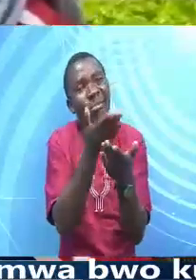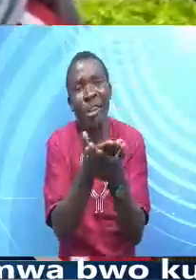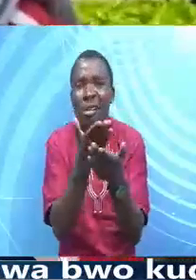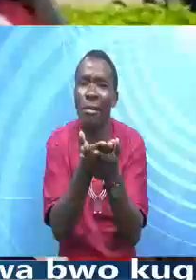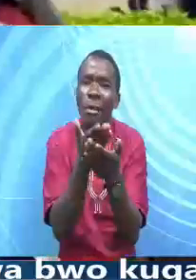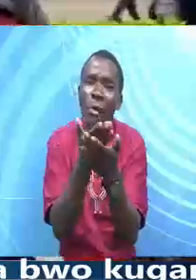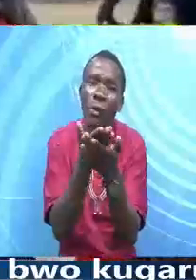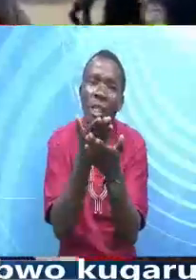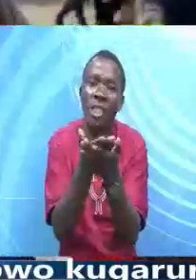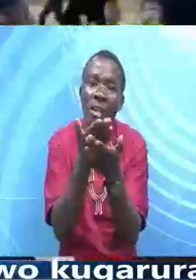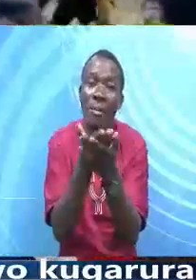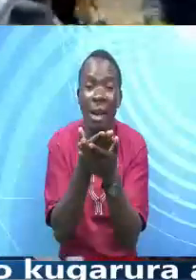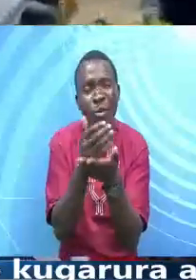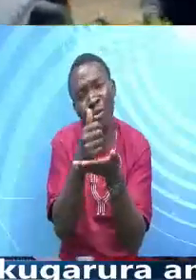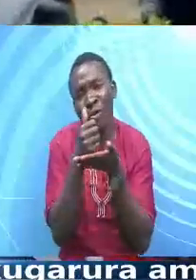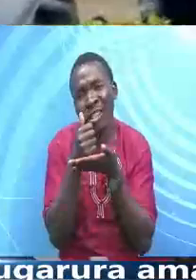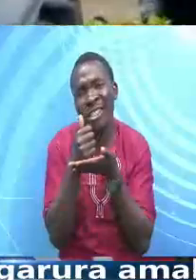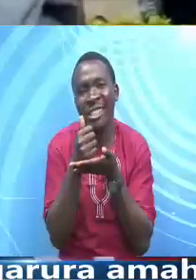Tunaomba